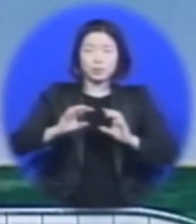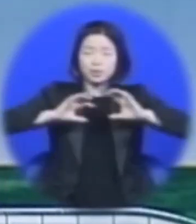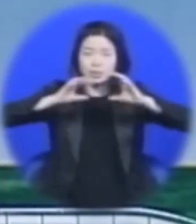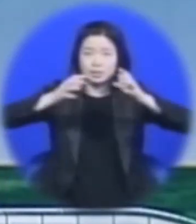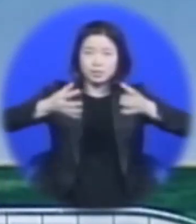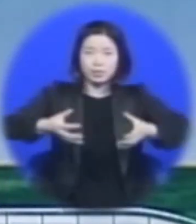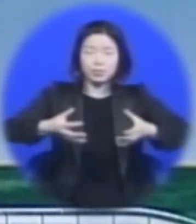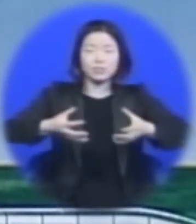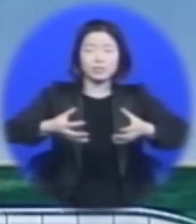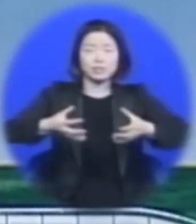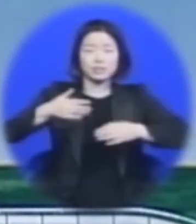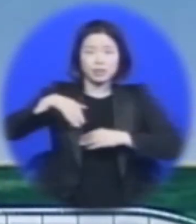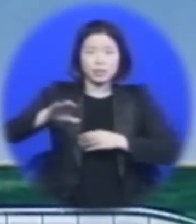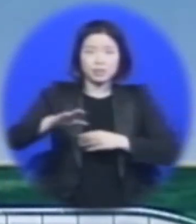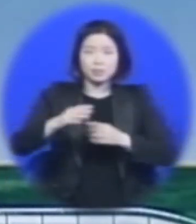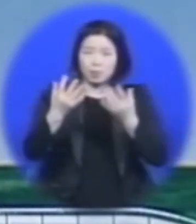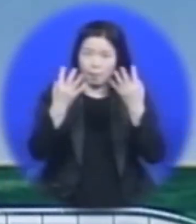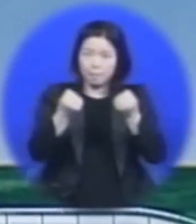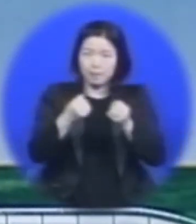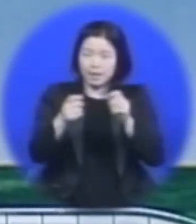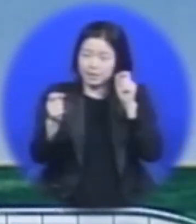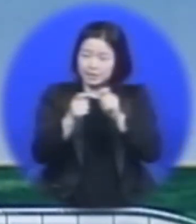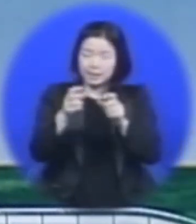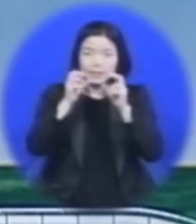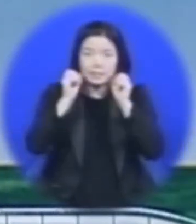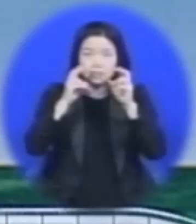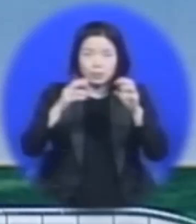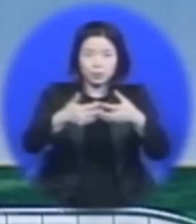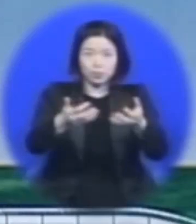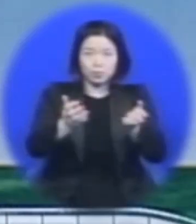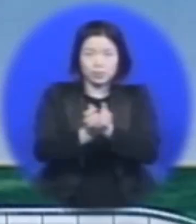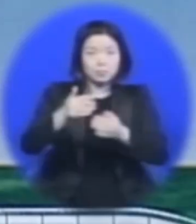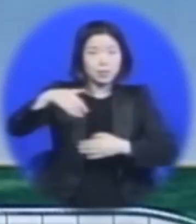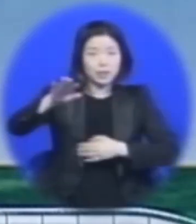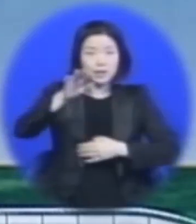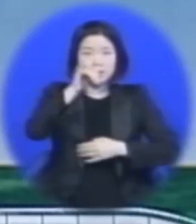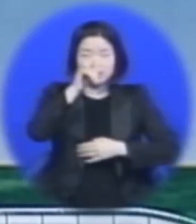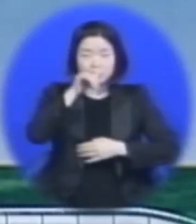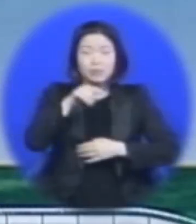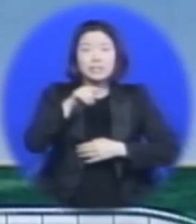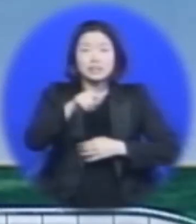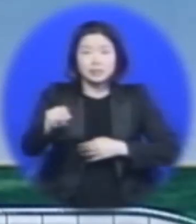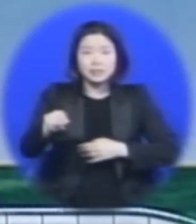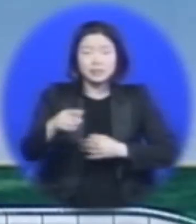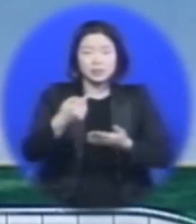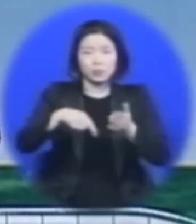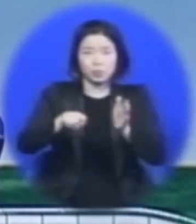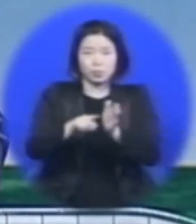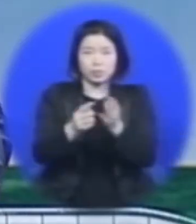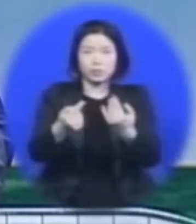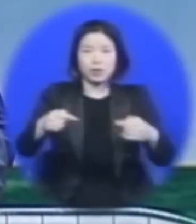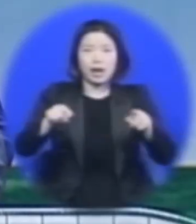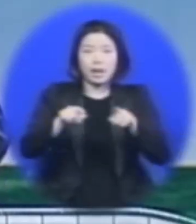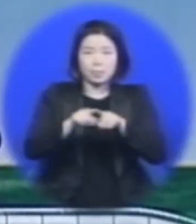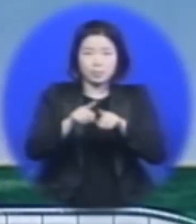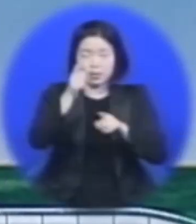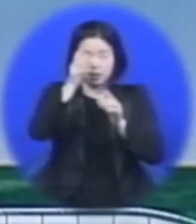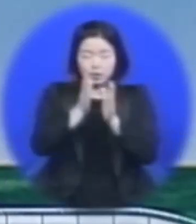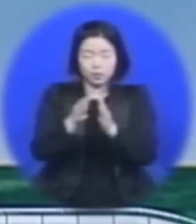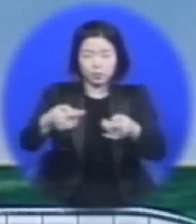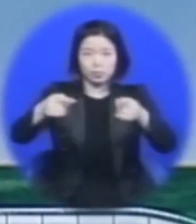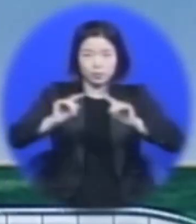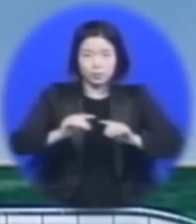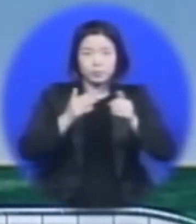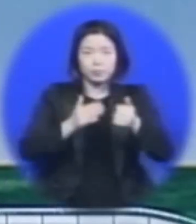세계에 많은 단기선교 팀이 나가 있습니다 역시 위해서 함께 기도로 참여해 주시기